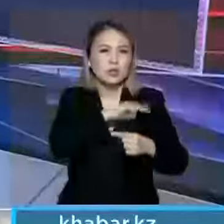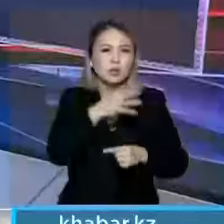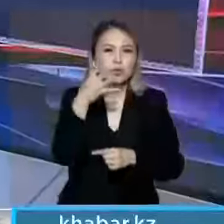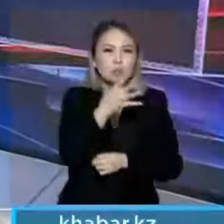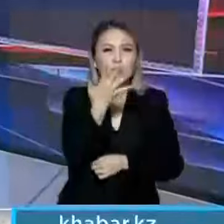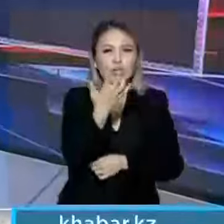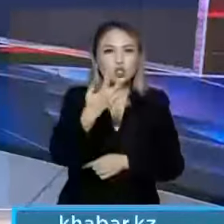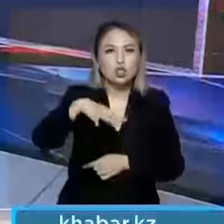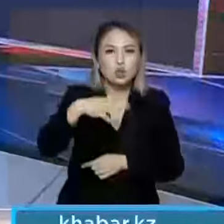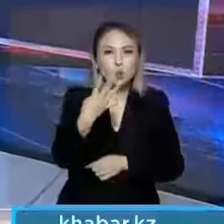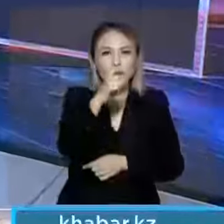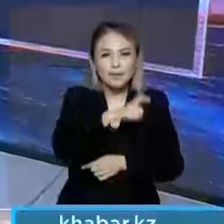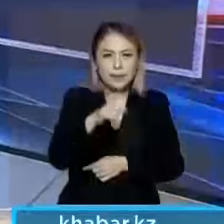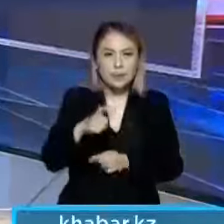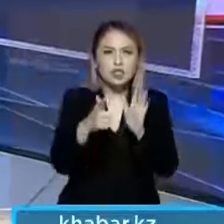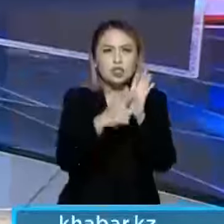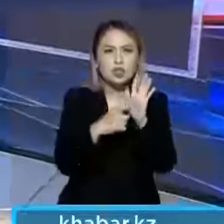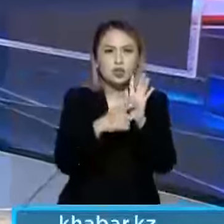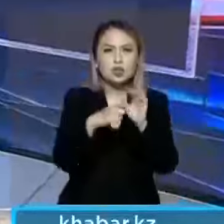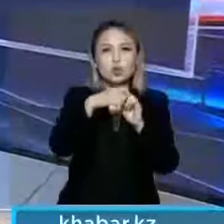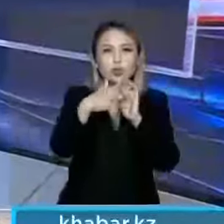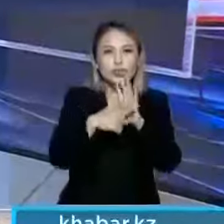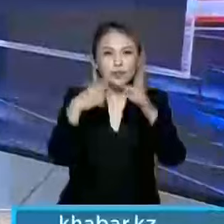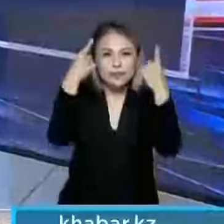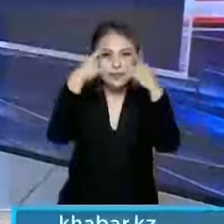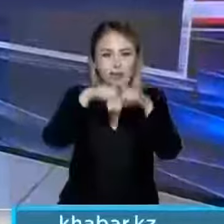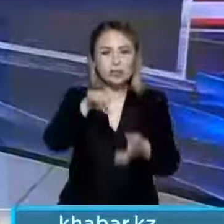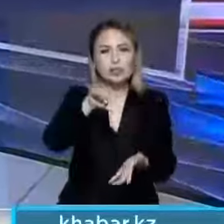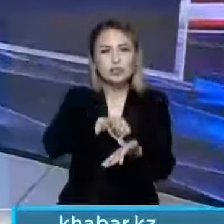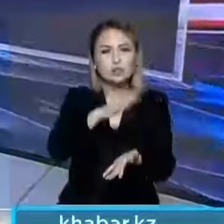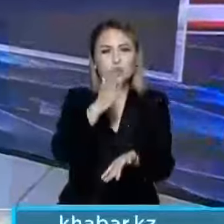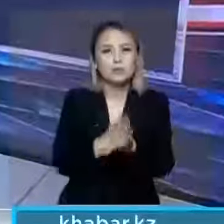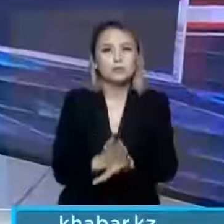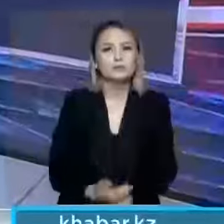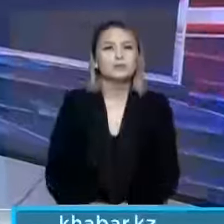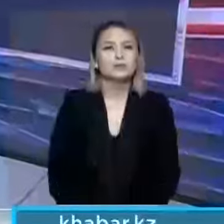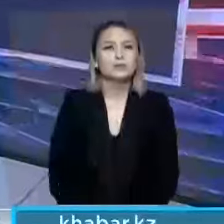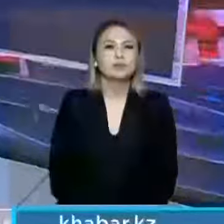жұмыстарға 4544 адам мен 717 техника жұмылдырылған.